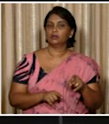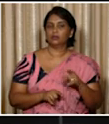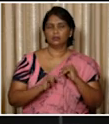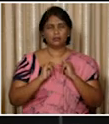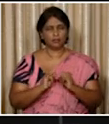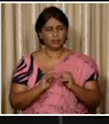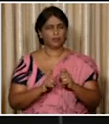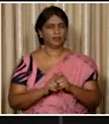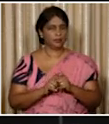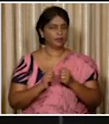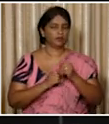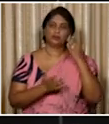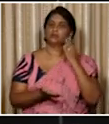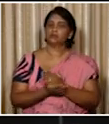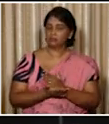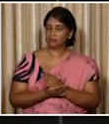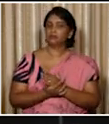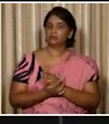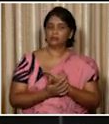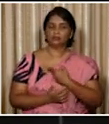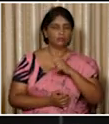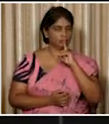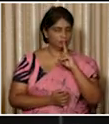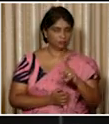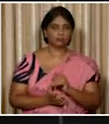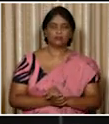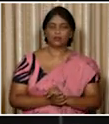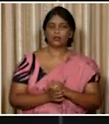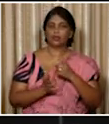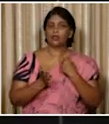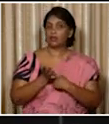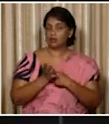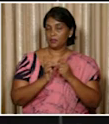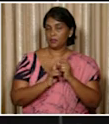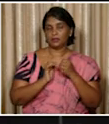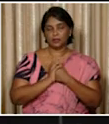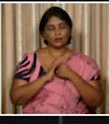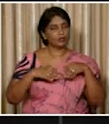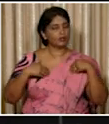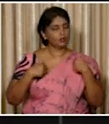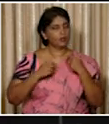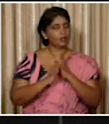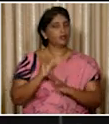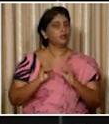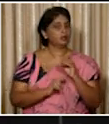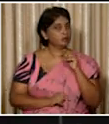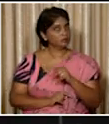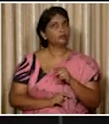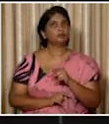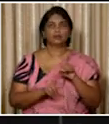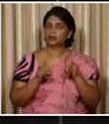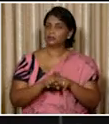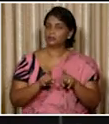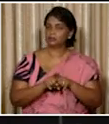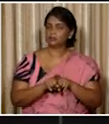உயர்ந்த சபையினூடாக ரமேஷ் பத்ரன கௌரவ சுகாதார அமைச்சர் அவர்களுக்கும் கிழக்கு மாகாண முதல கவர்னர்